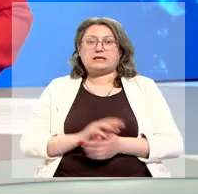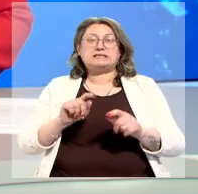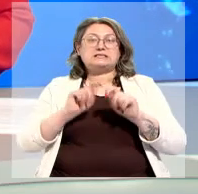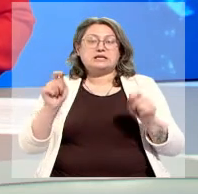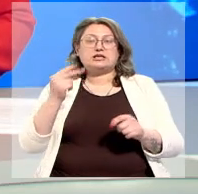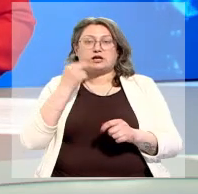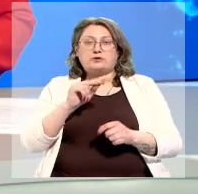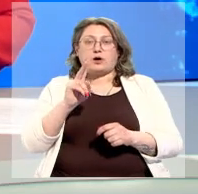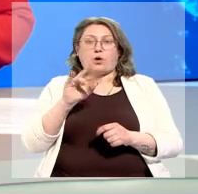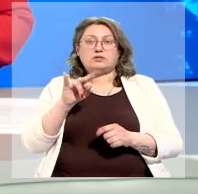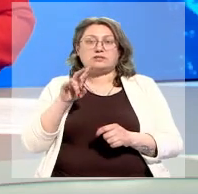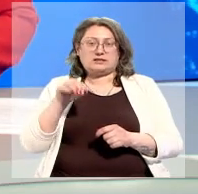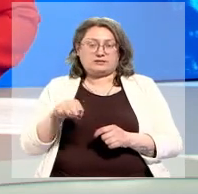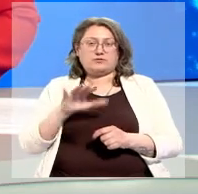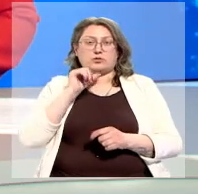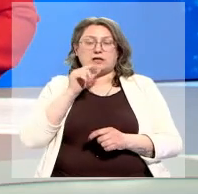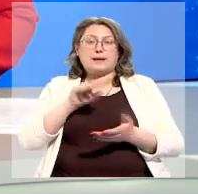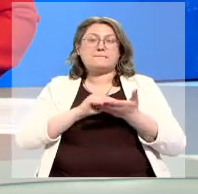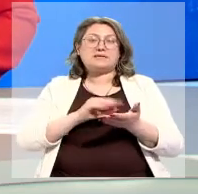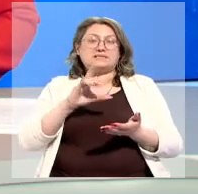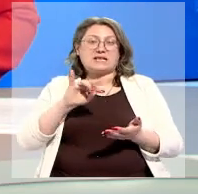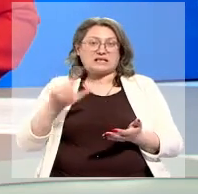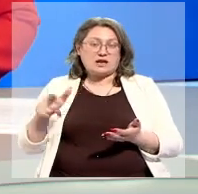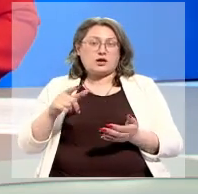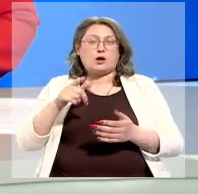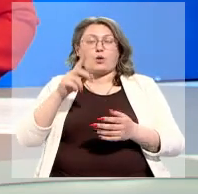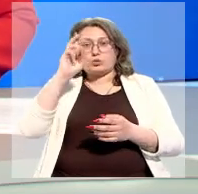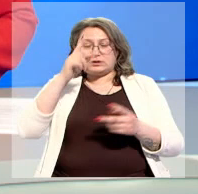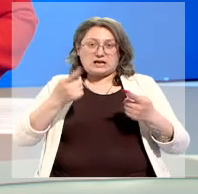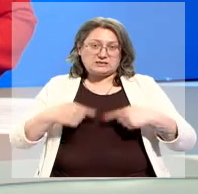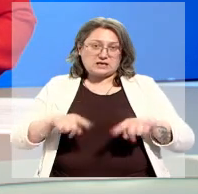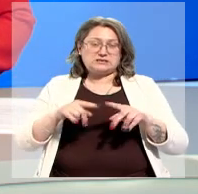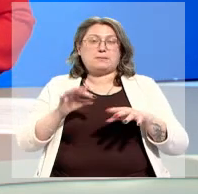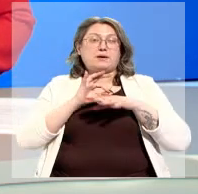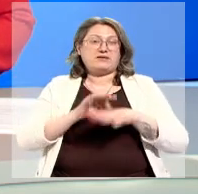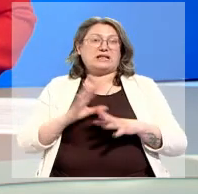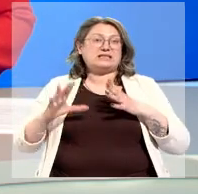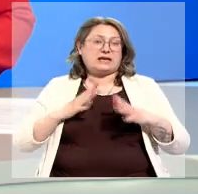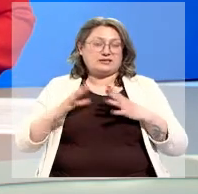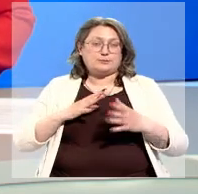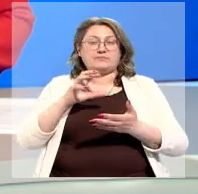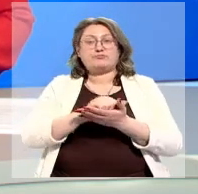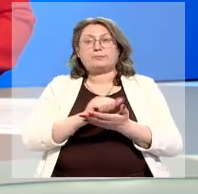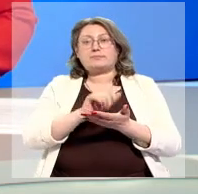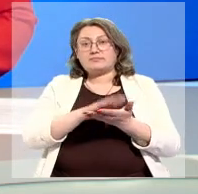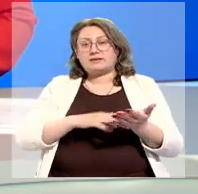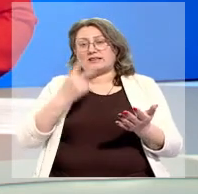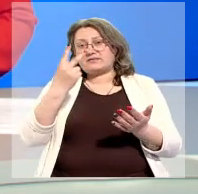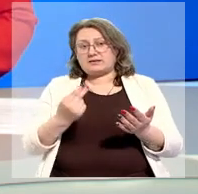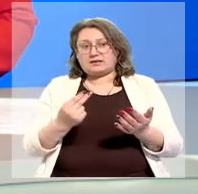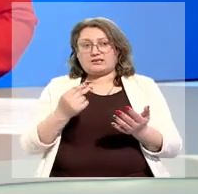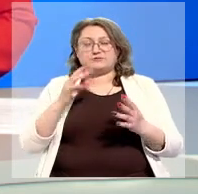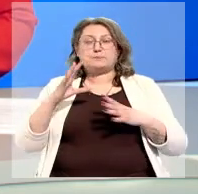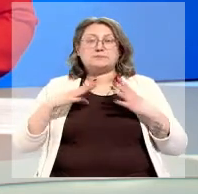Создать качественный контент. В Кустанае для пресс-секретарей государственных учреждений организовали тренинг. Занятия продлятся 2 дня.